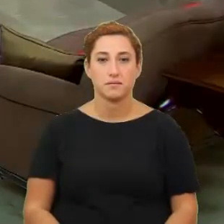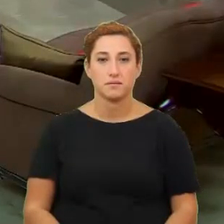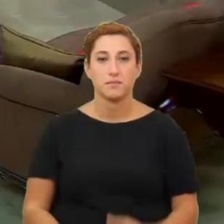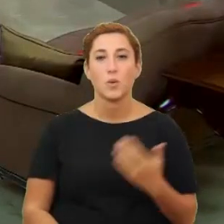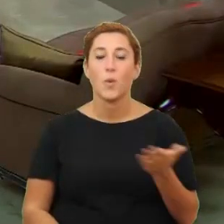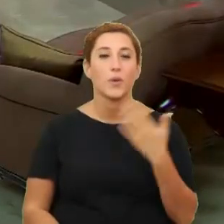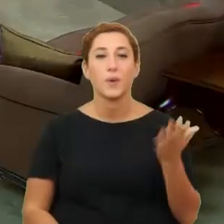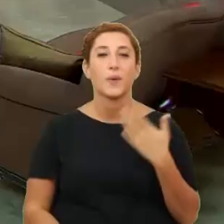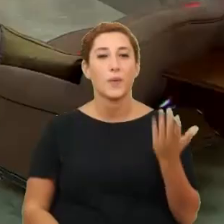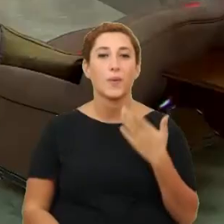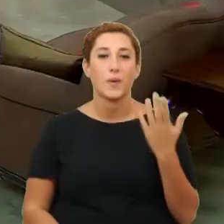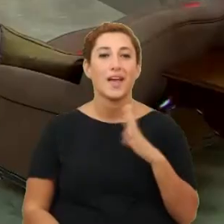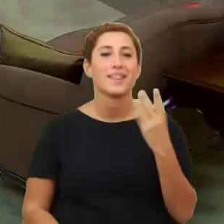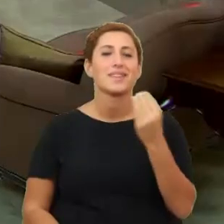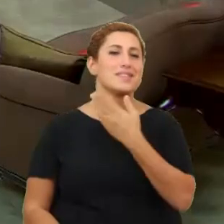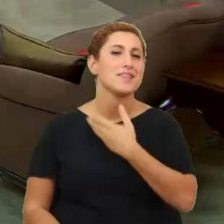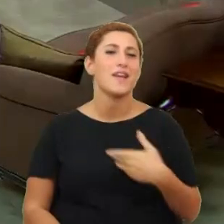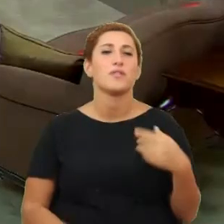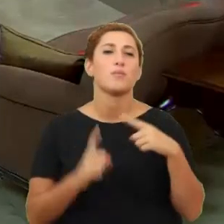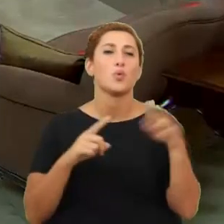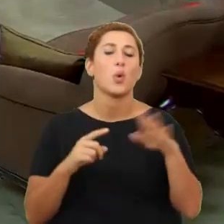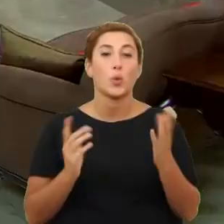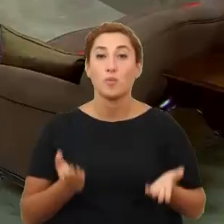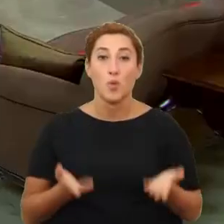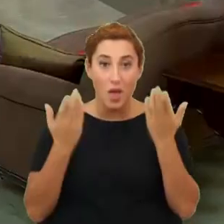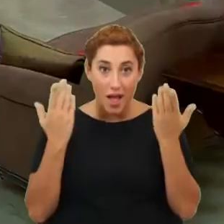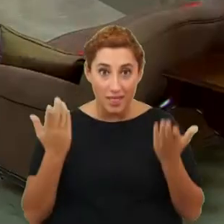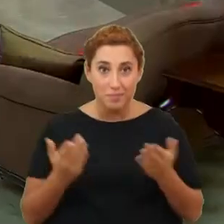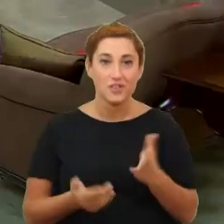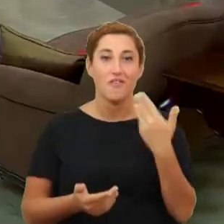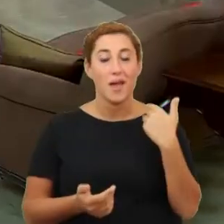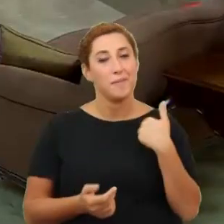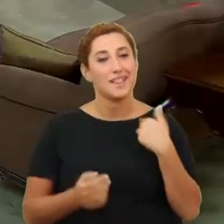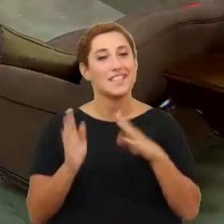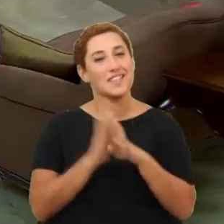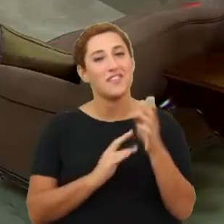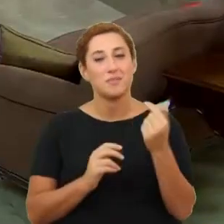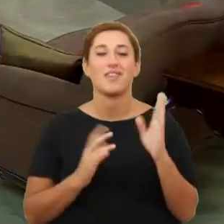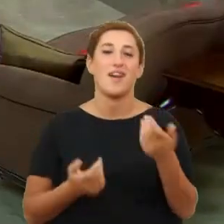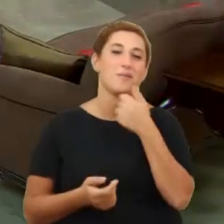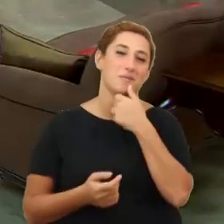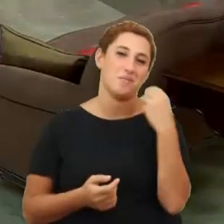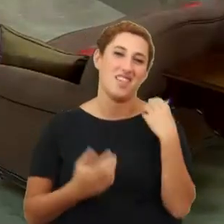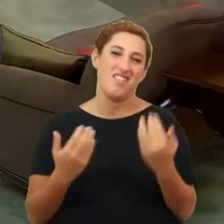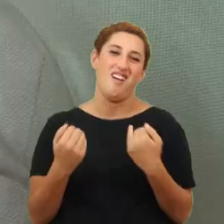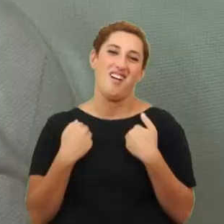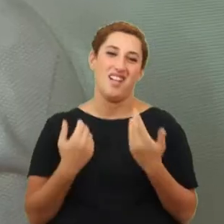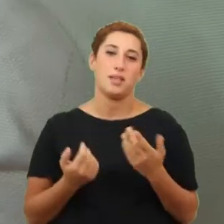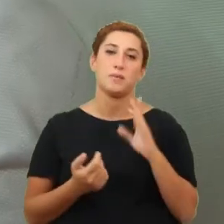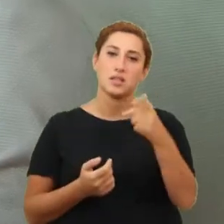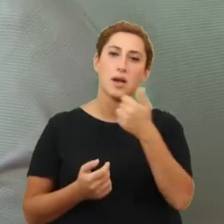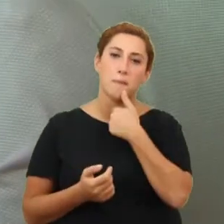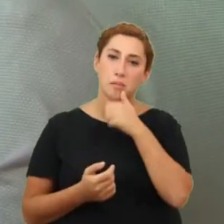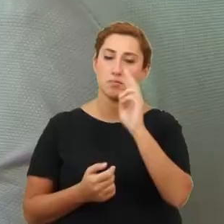Oy oy oy oy oy en sevdiğim torunum uyanmış. Verin bana da seveyim onu biraz. Ya babacığım daha yeni aldım kucağıma. Ya